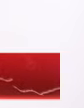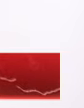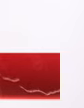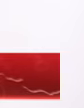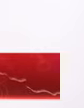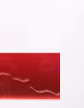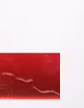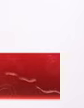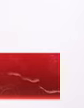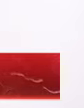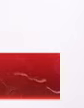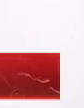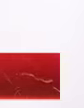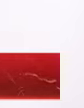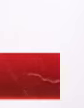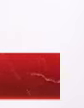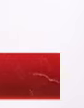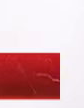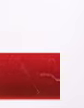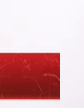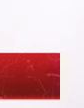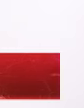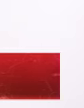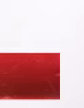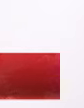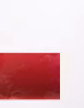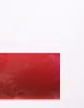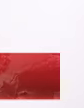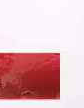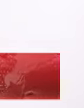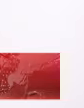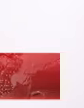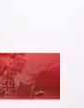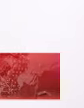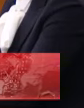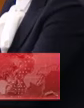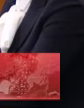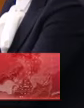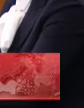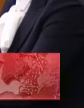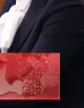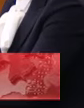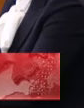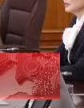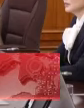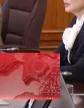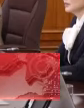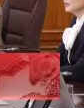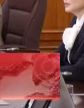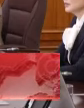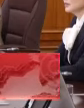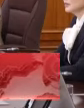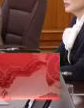Которые произведены в 70-80-х годах прошлого столетия, мы убедились, что они являются очень опасными. Какое решение проблемы